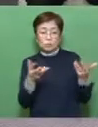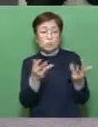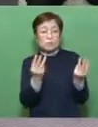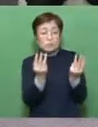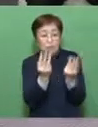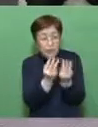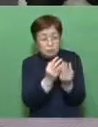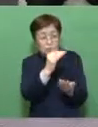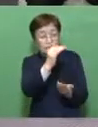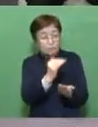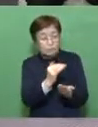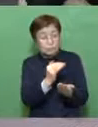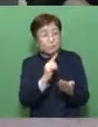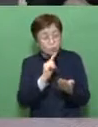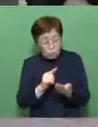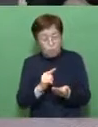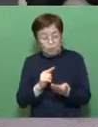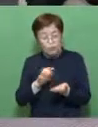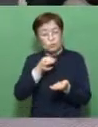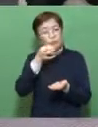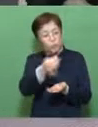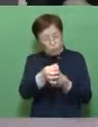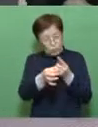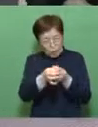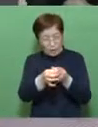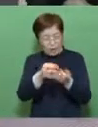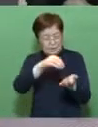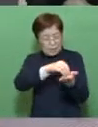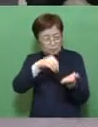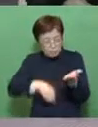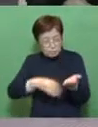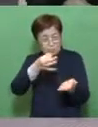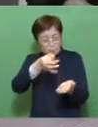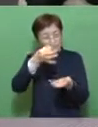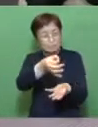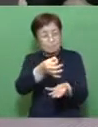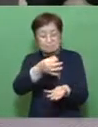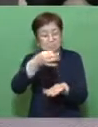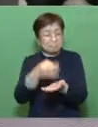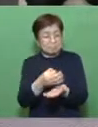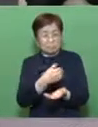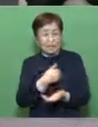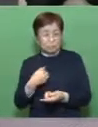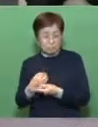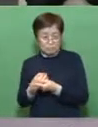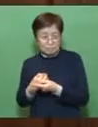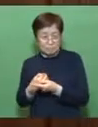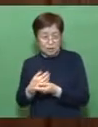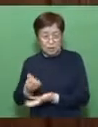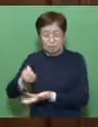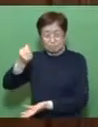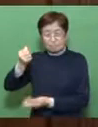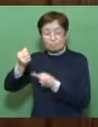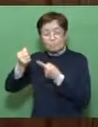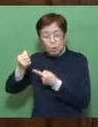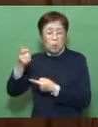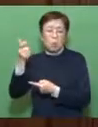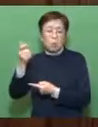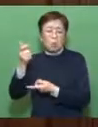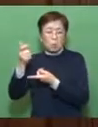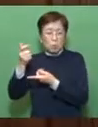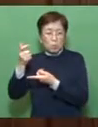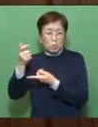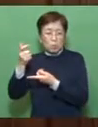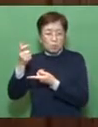ね結局給料をこれから払わなくて住みますねうんふんふんはいそれだけ財政力が